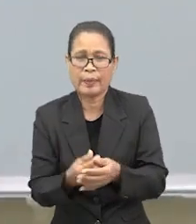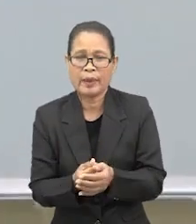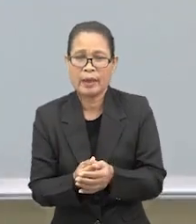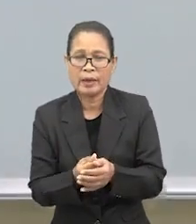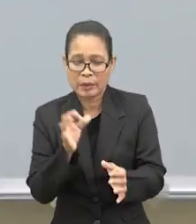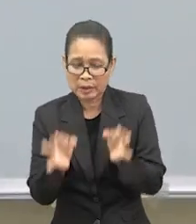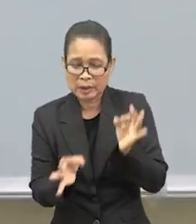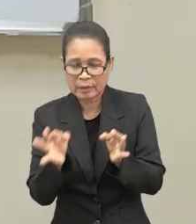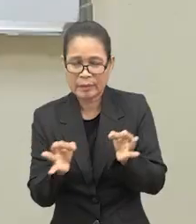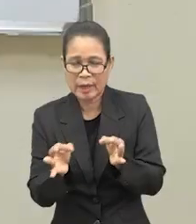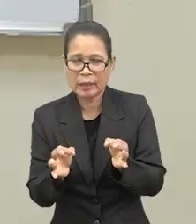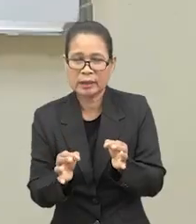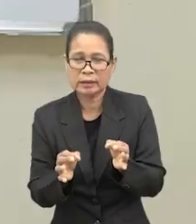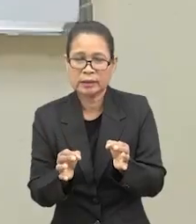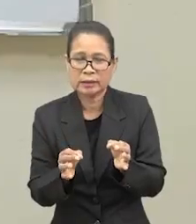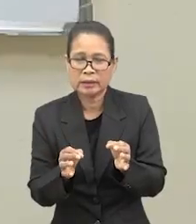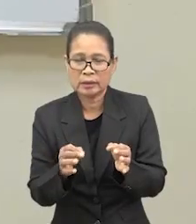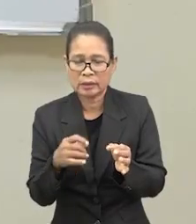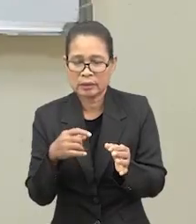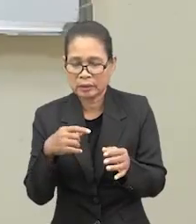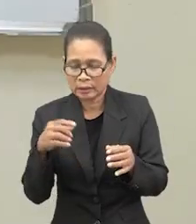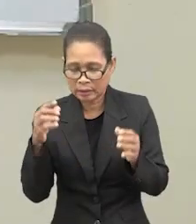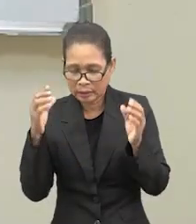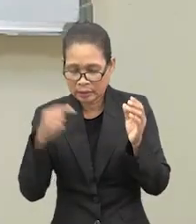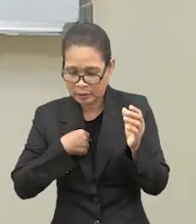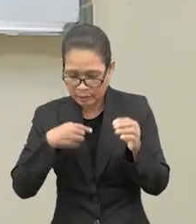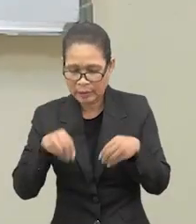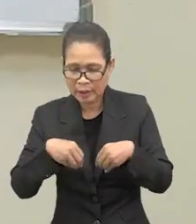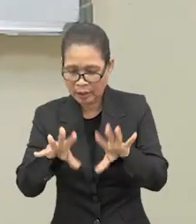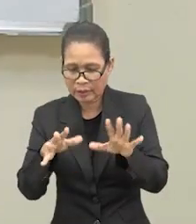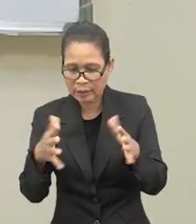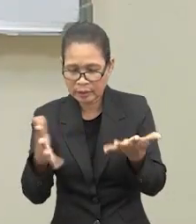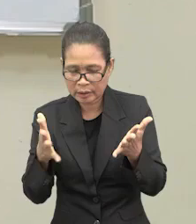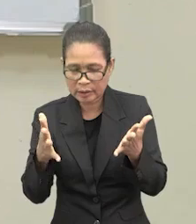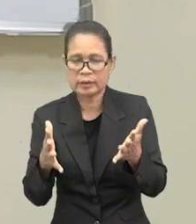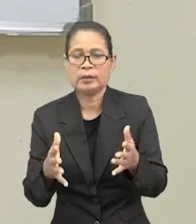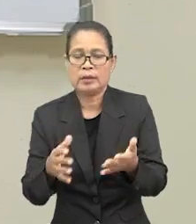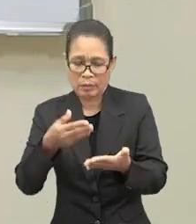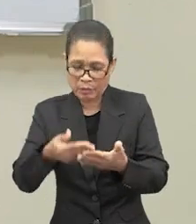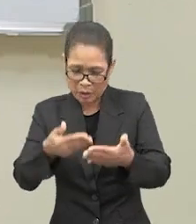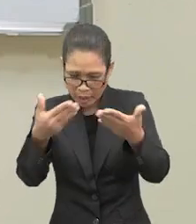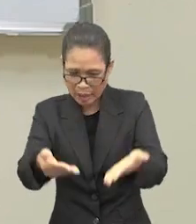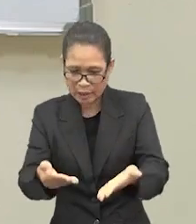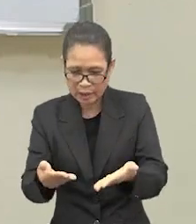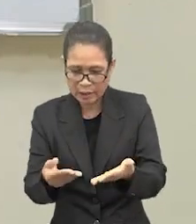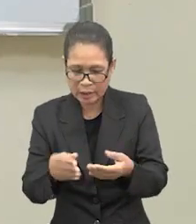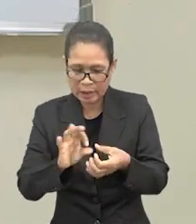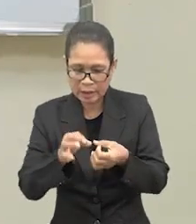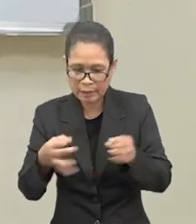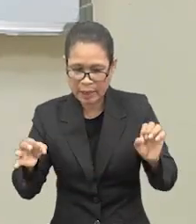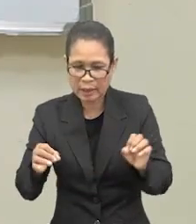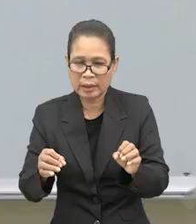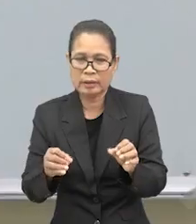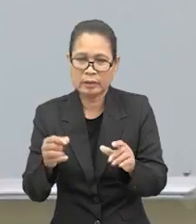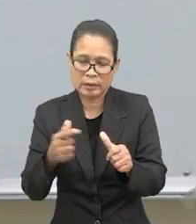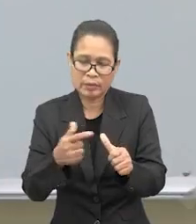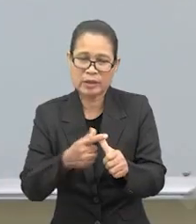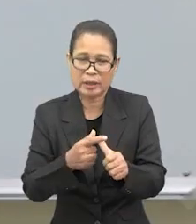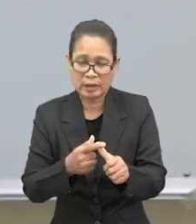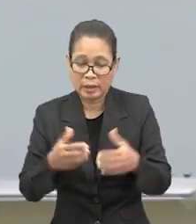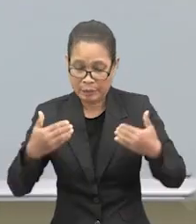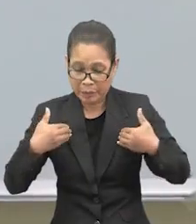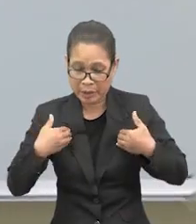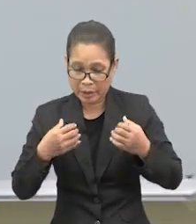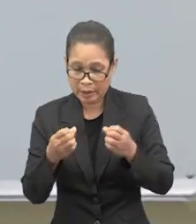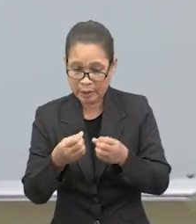Nên nhạc rụ ảo. Rồi xanh bơ nhạc rụ ọt ỏi con trâu bằng cát là bạc lễ chư môn sân. Và tốt bị con bằng cát là bạc